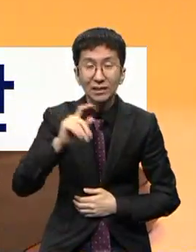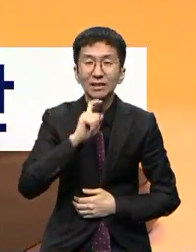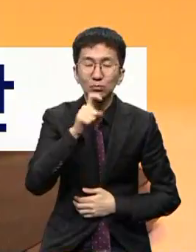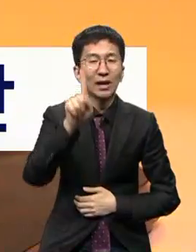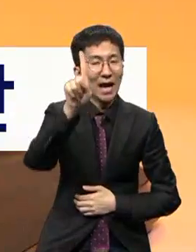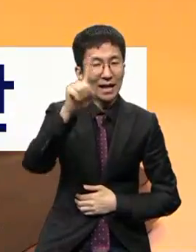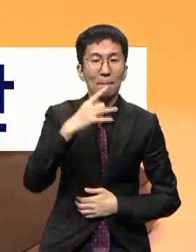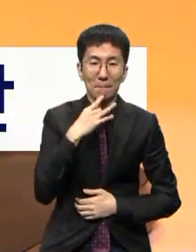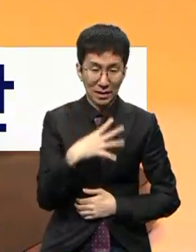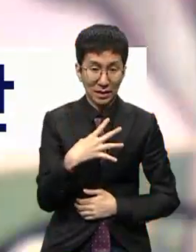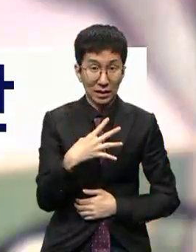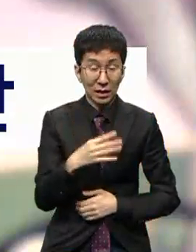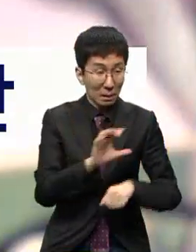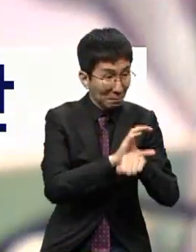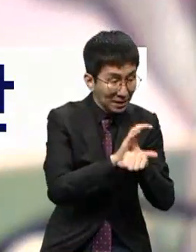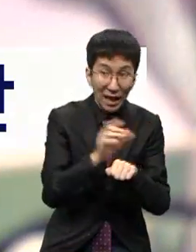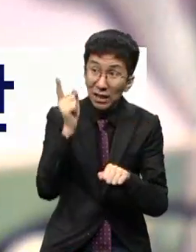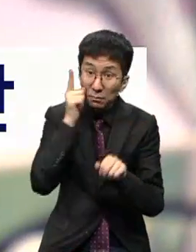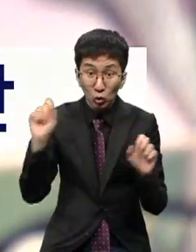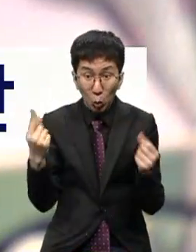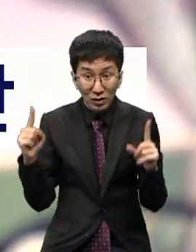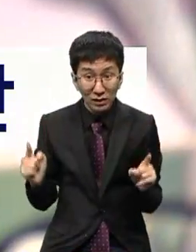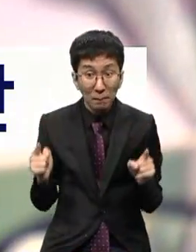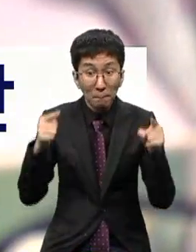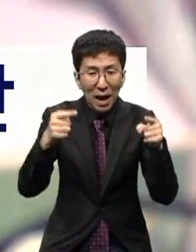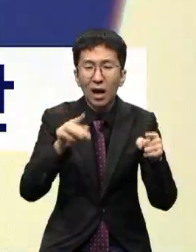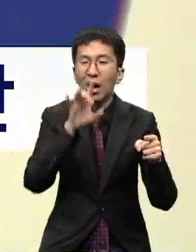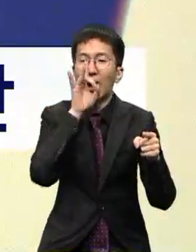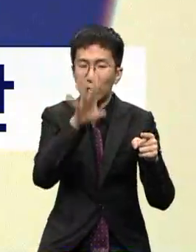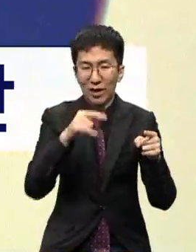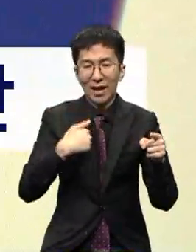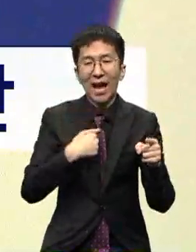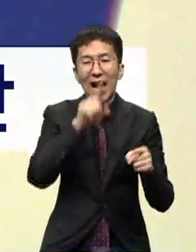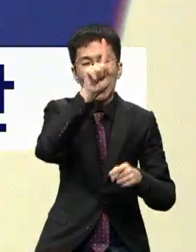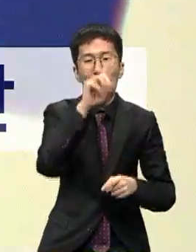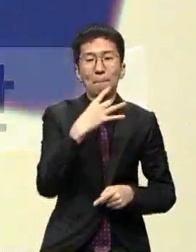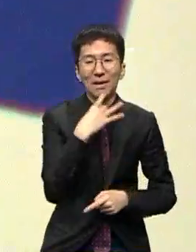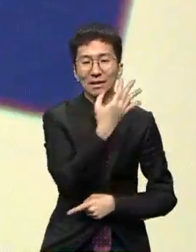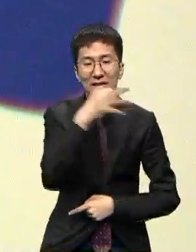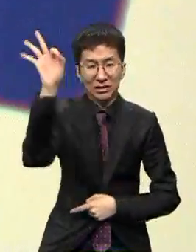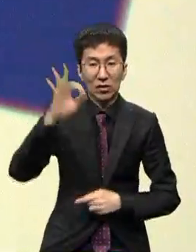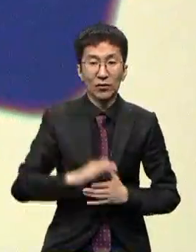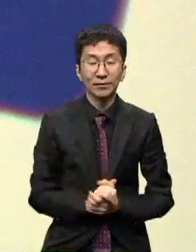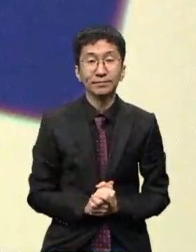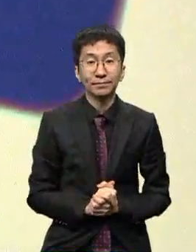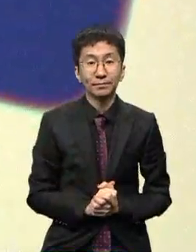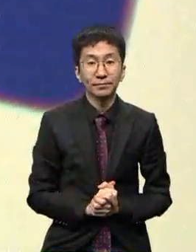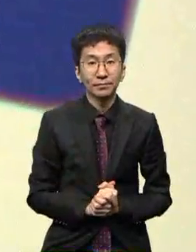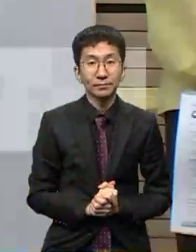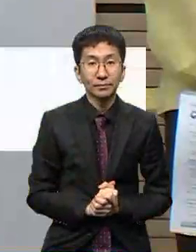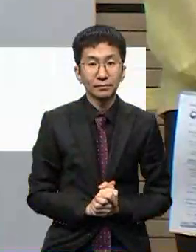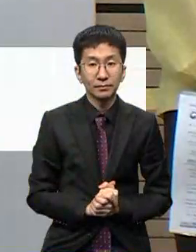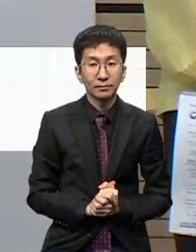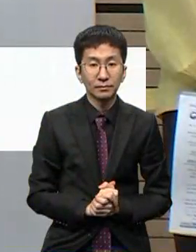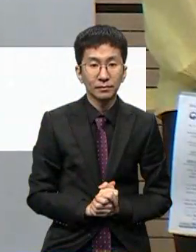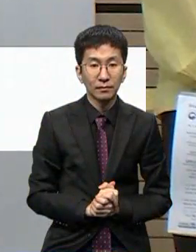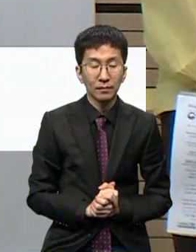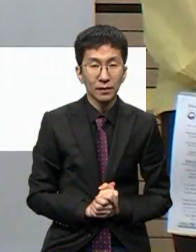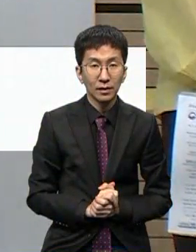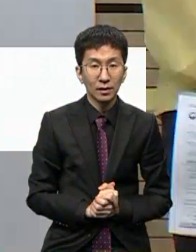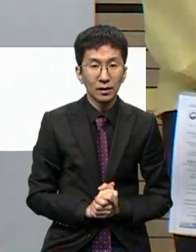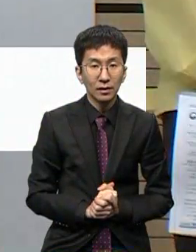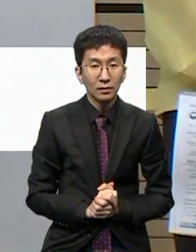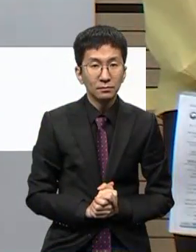동시에 예약을 시도할 경우 최초 인증된 장비 외엔 접속이 차단됩니다 만일 200만 명이 일시에